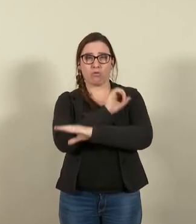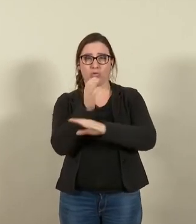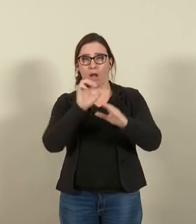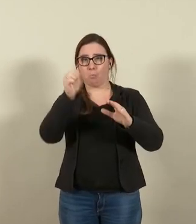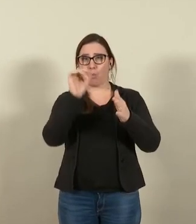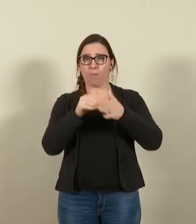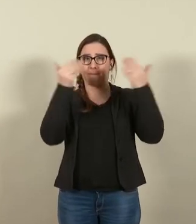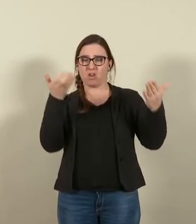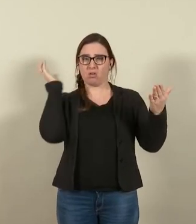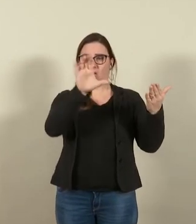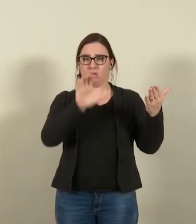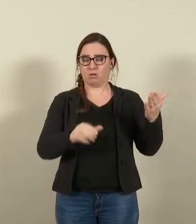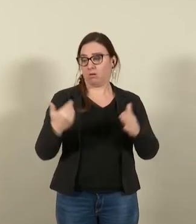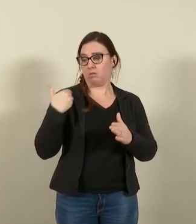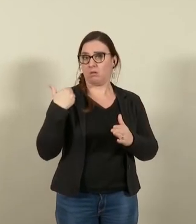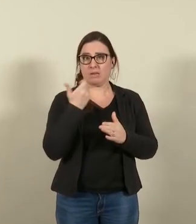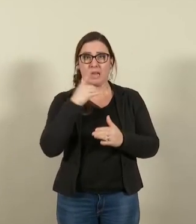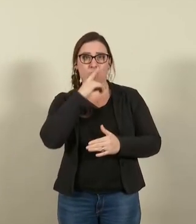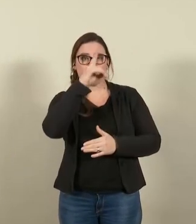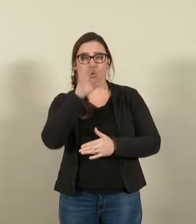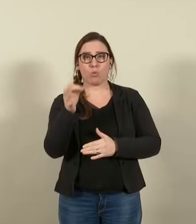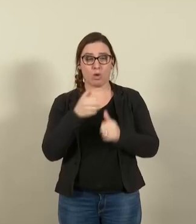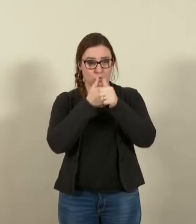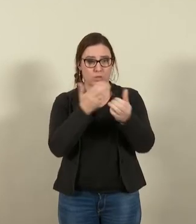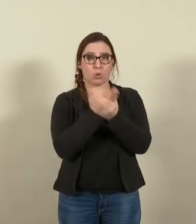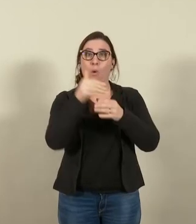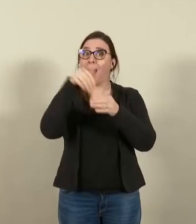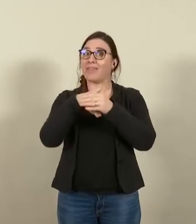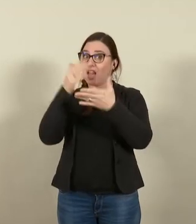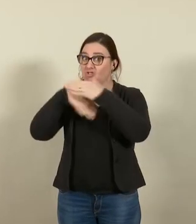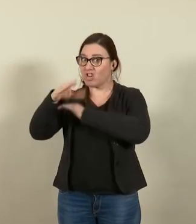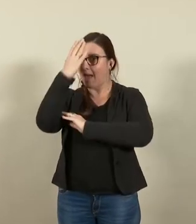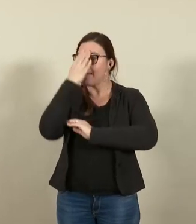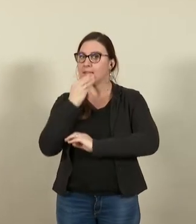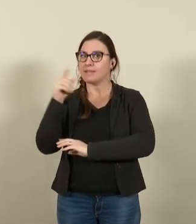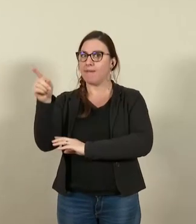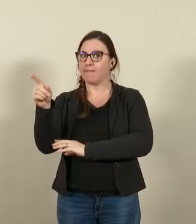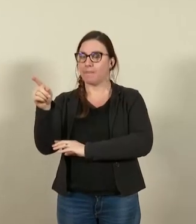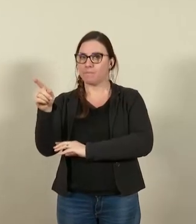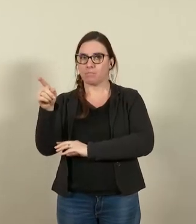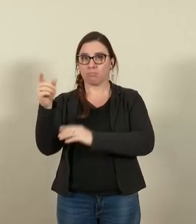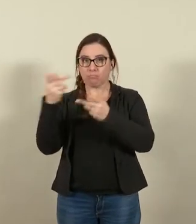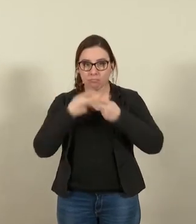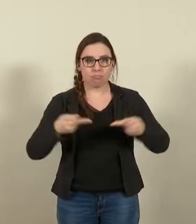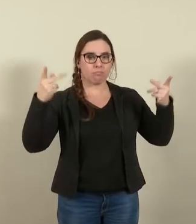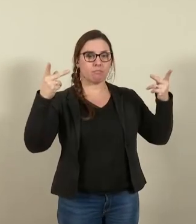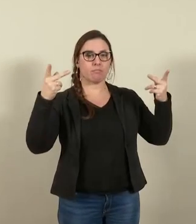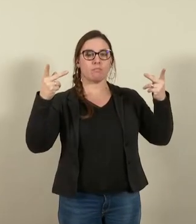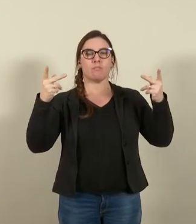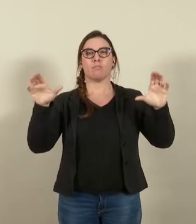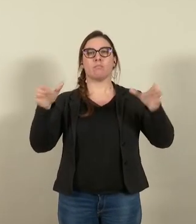a quelques jours un article de presse basé sur un document interne de la SNCF relaté que la compagnie